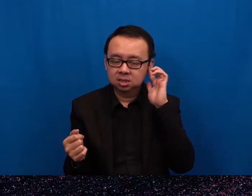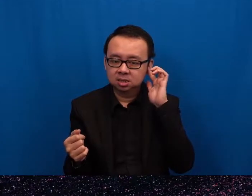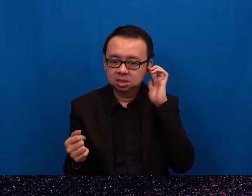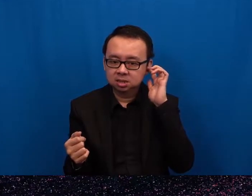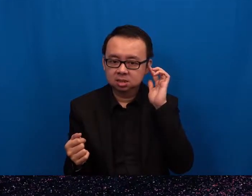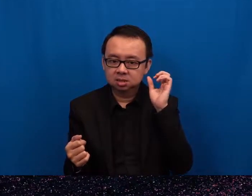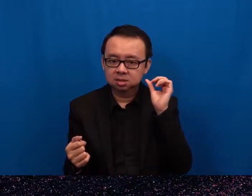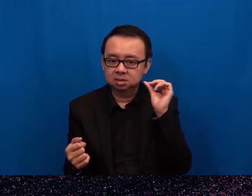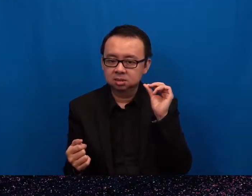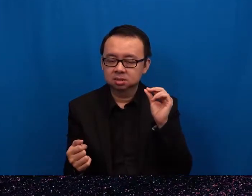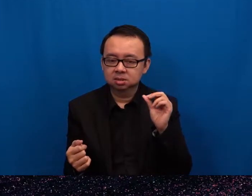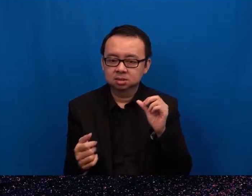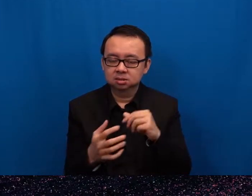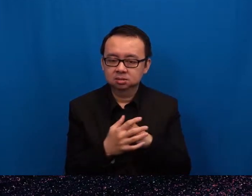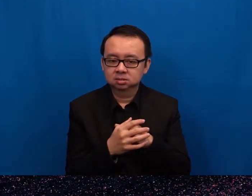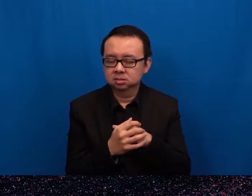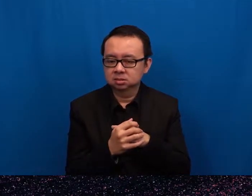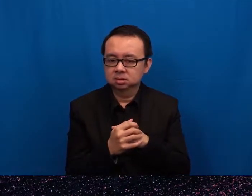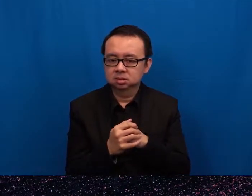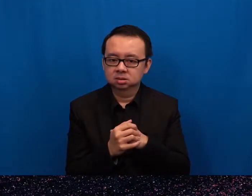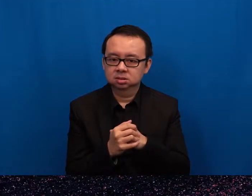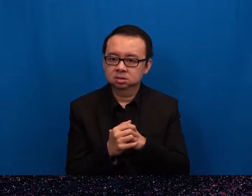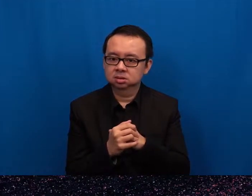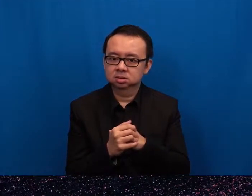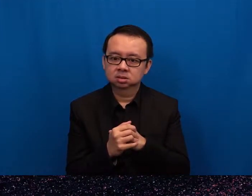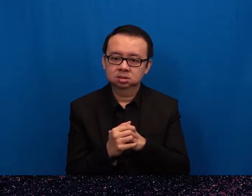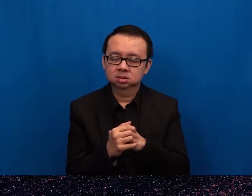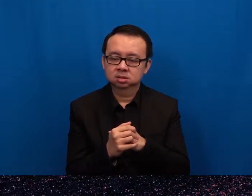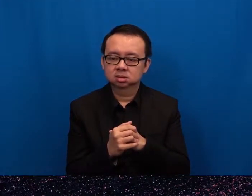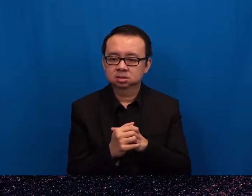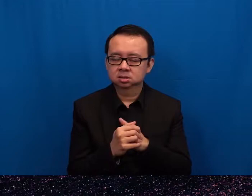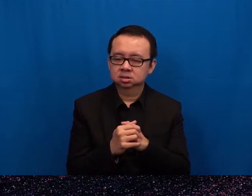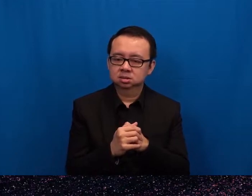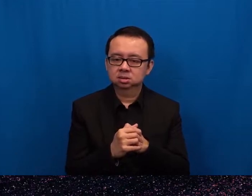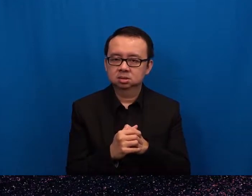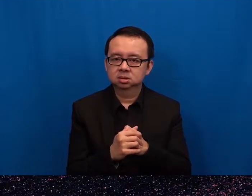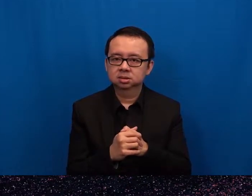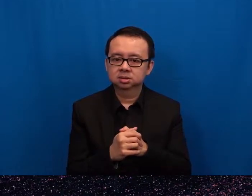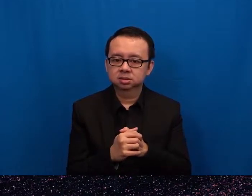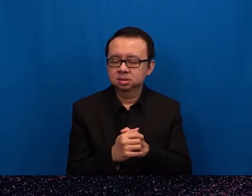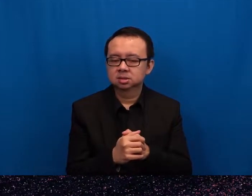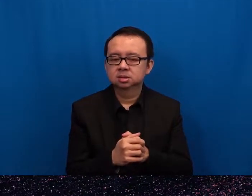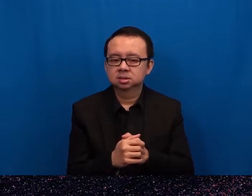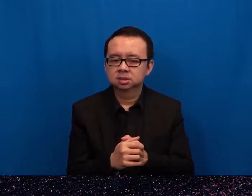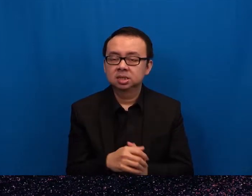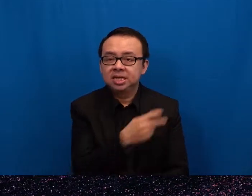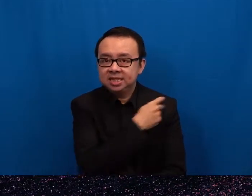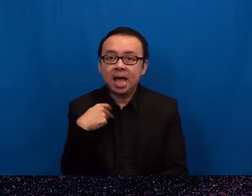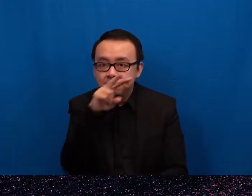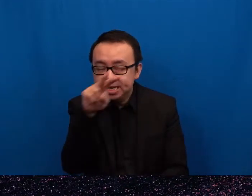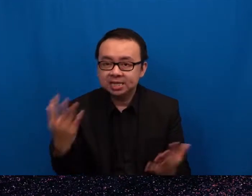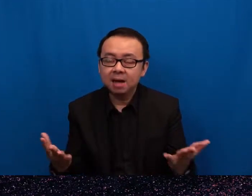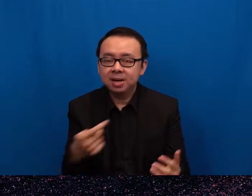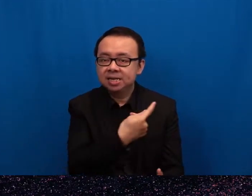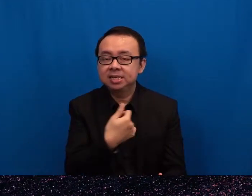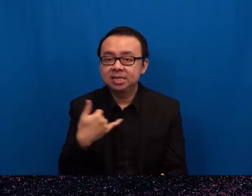moment. Overwhelmed by the situation. That's all we can see, hanya itu yang bisa kita lihat. Dan hanya itu